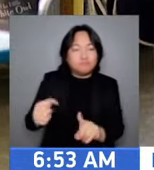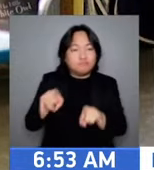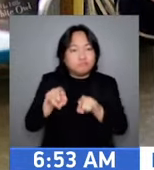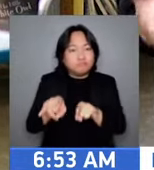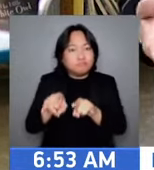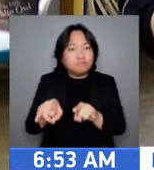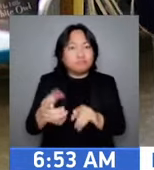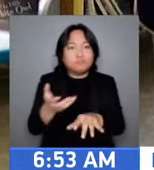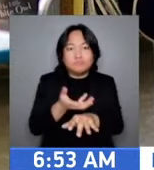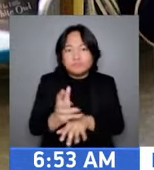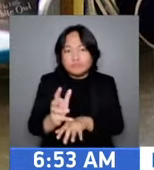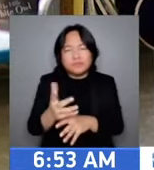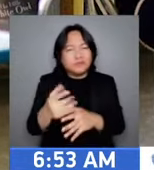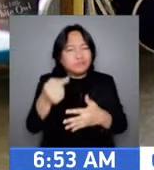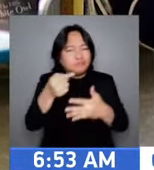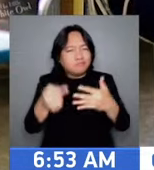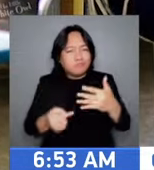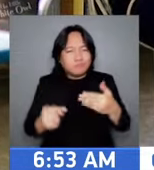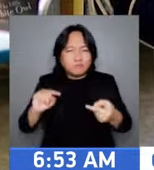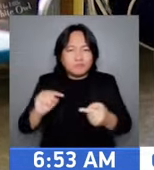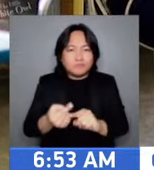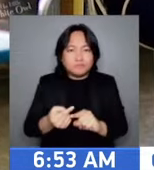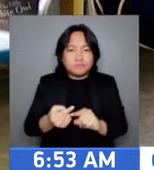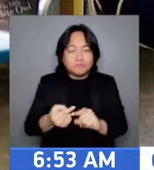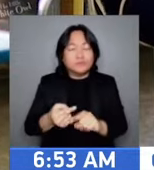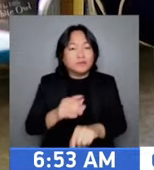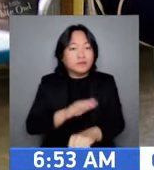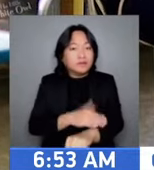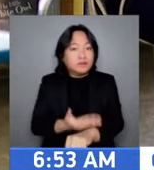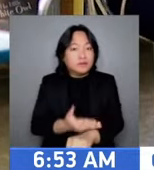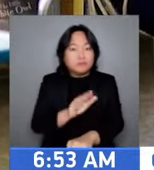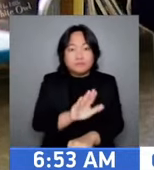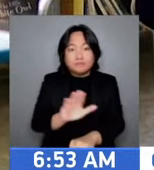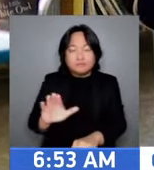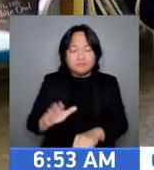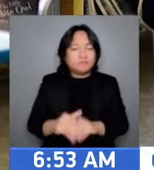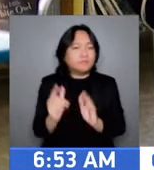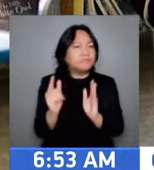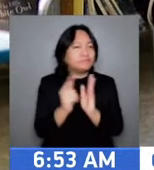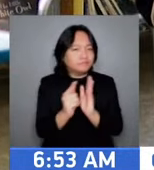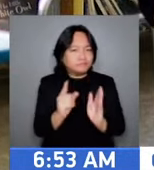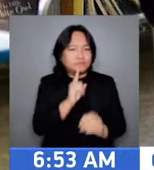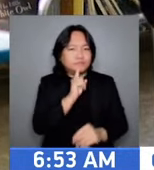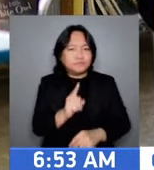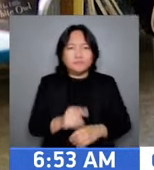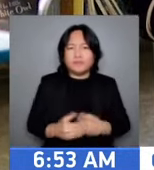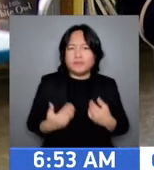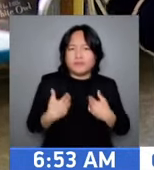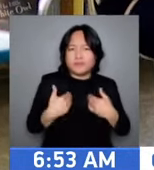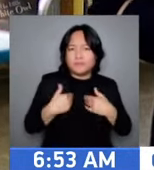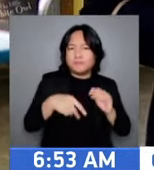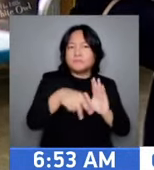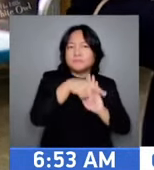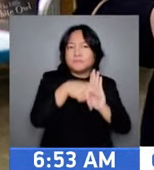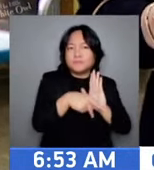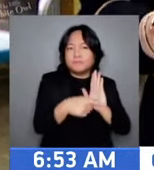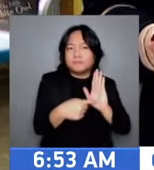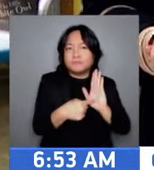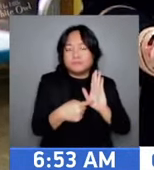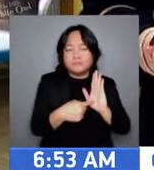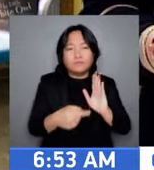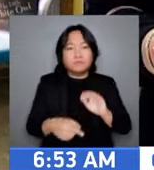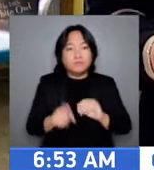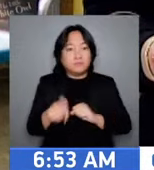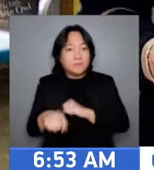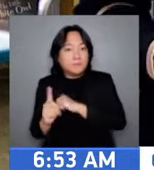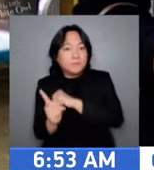pang makakasakit sa ating mga anak. Bawal din sa ilalim ng Article 233 ng Family Code ang corporal punishment o yung